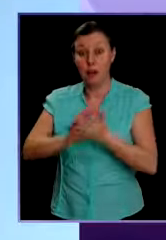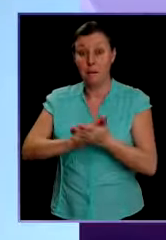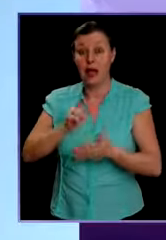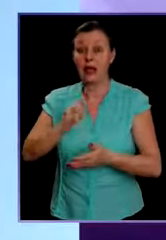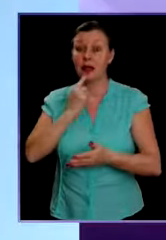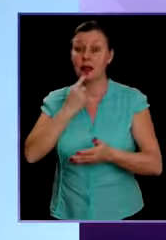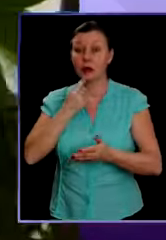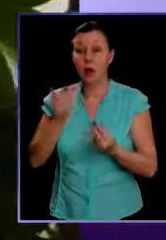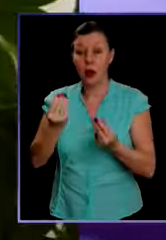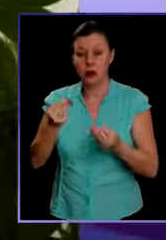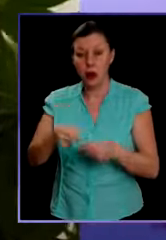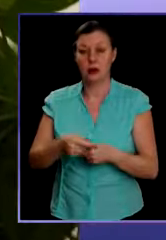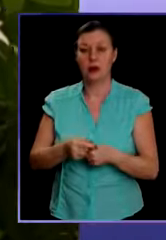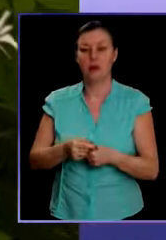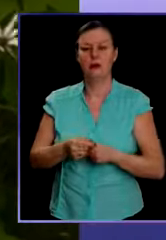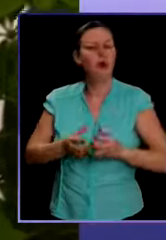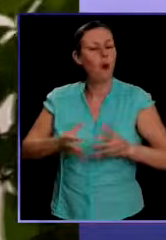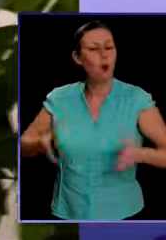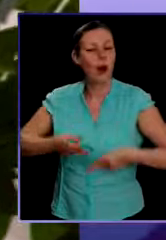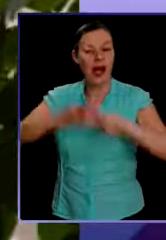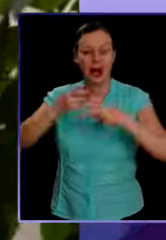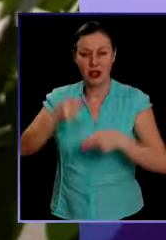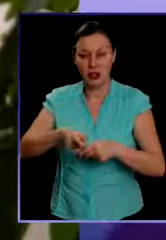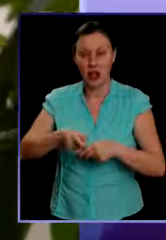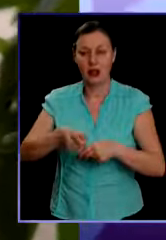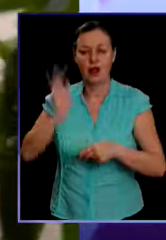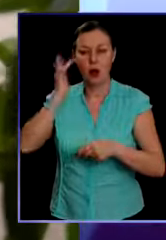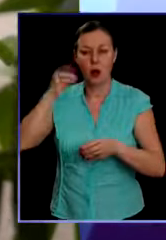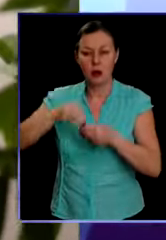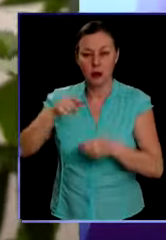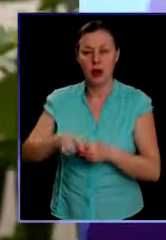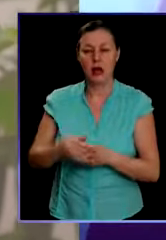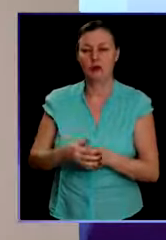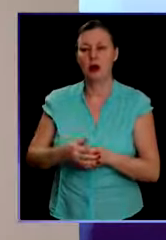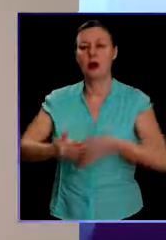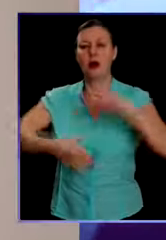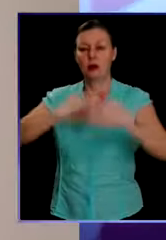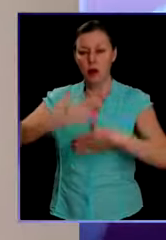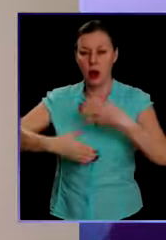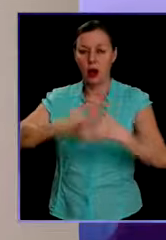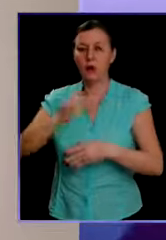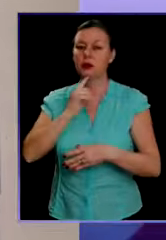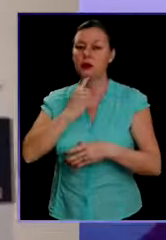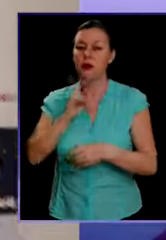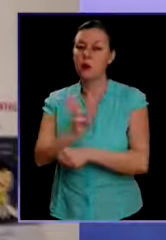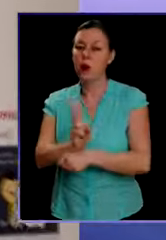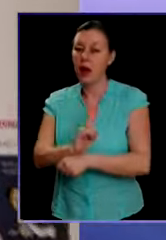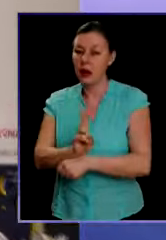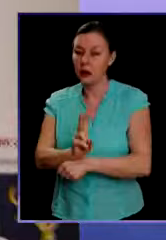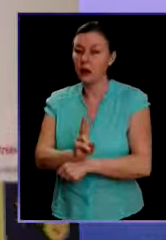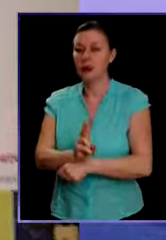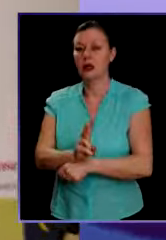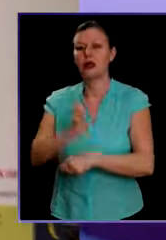bizonyos szöveti cukorgörbe. Tehát nagyon-nagyon nagy segítséget jelent a gondozásban, ha folyamatos